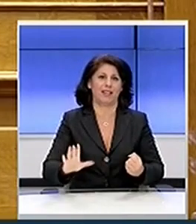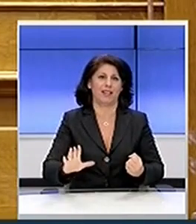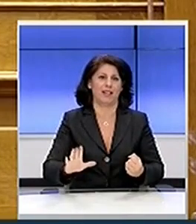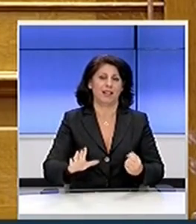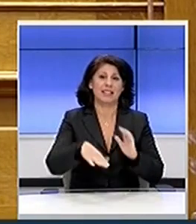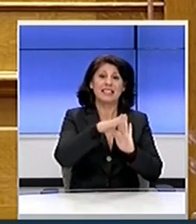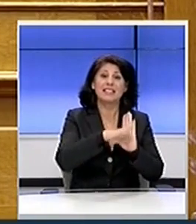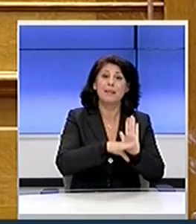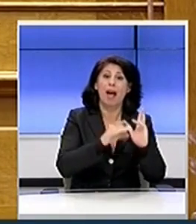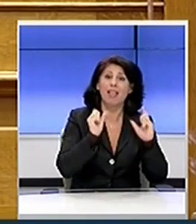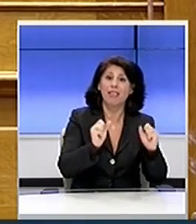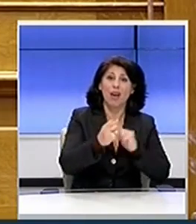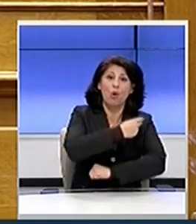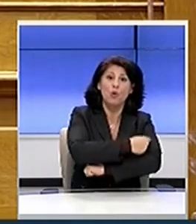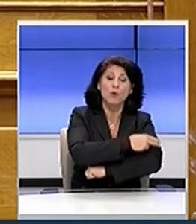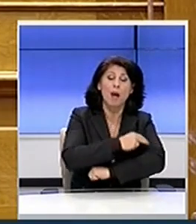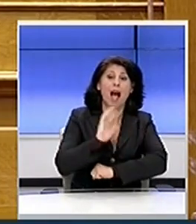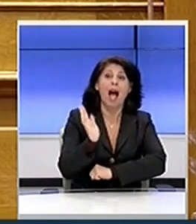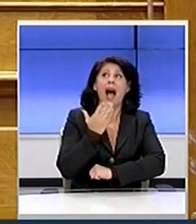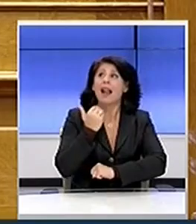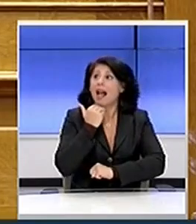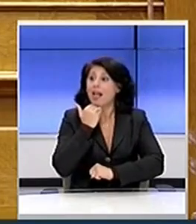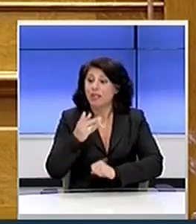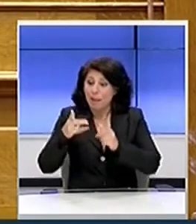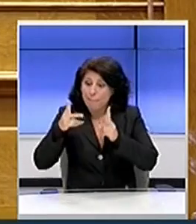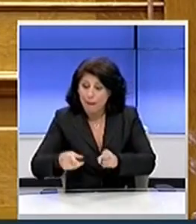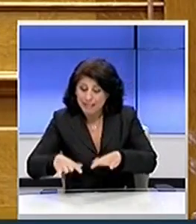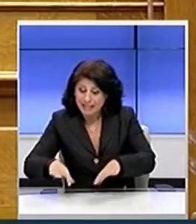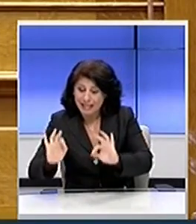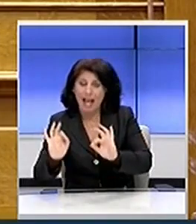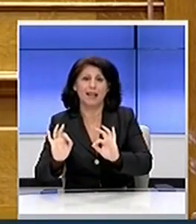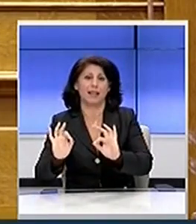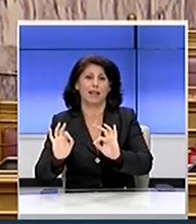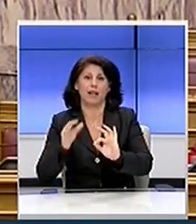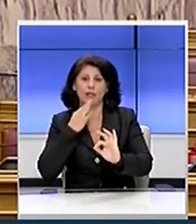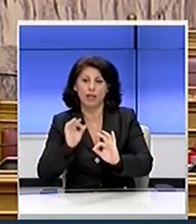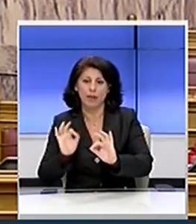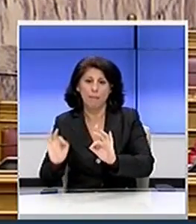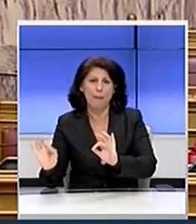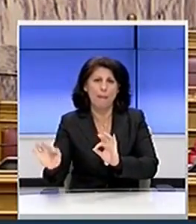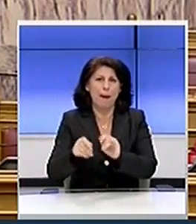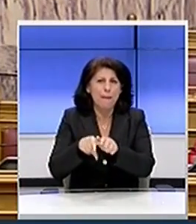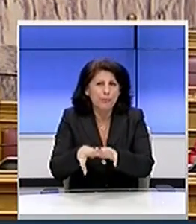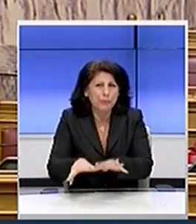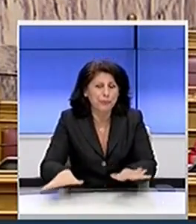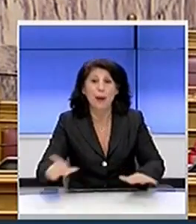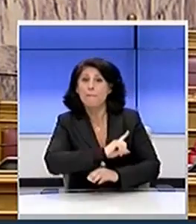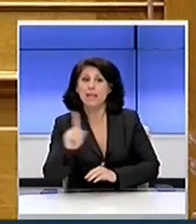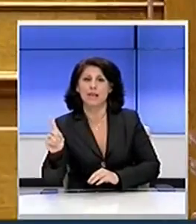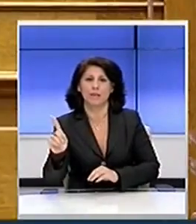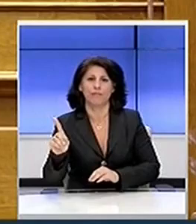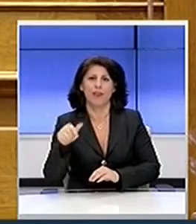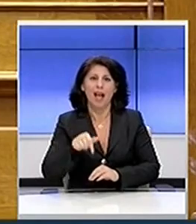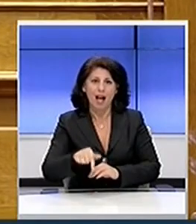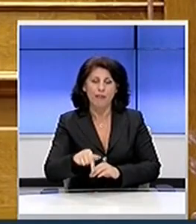υγείας εάν δεν χτυπήσουμε το πρόβλημα στην αρχή της αλυσίδας. Και η αρχή της αλυσίδας